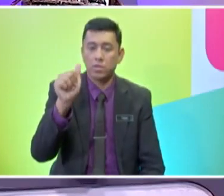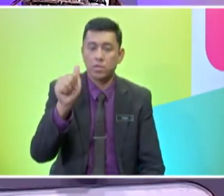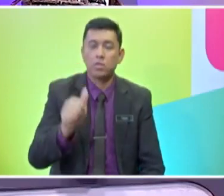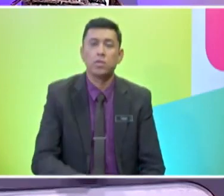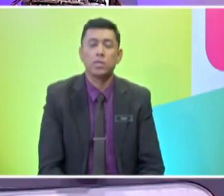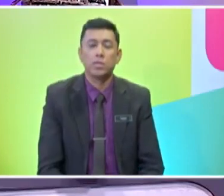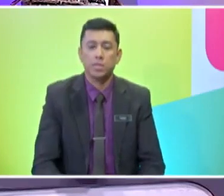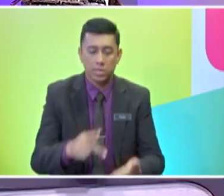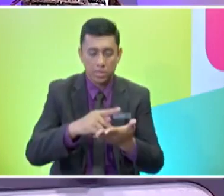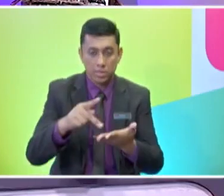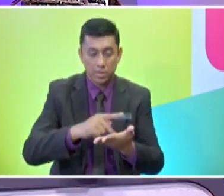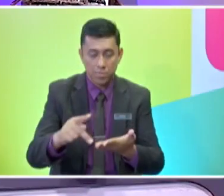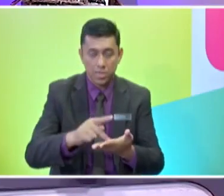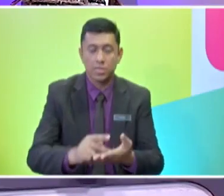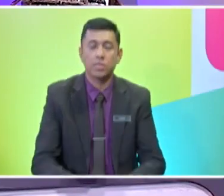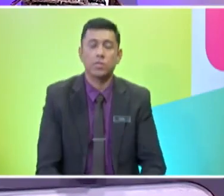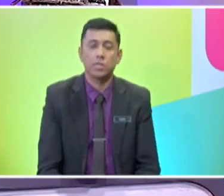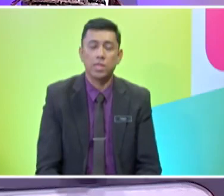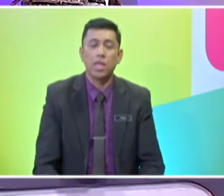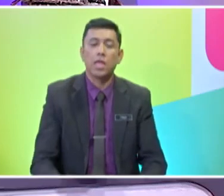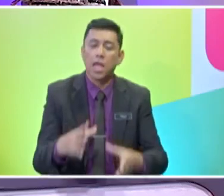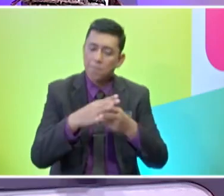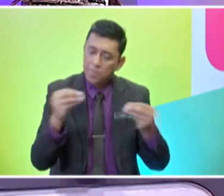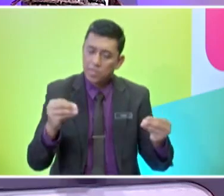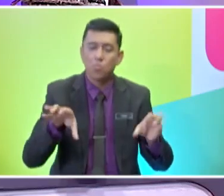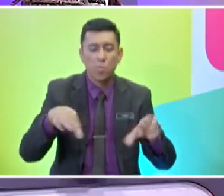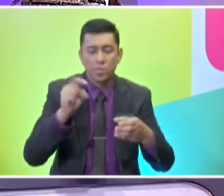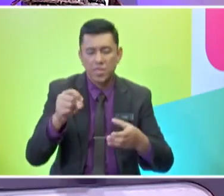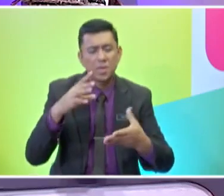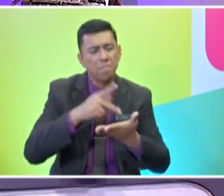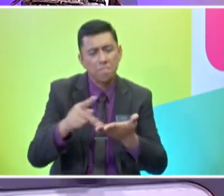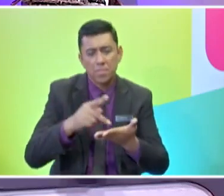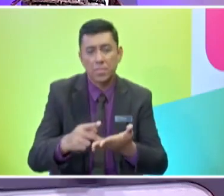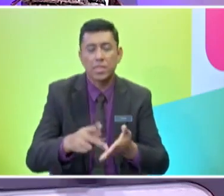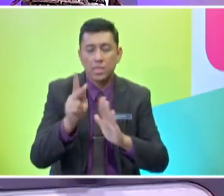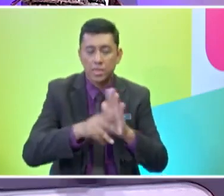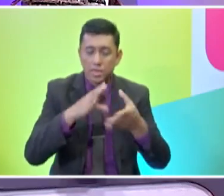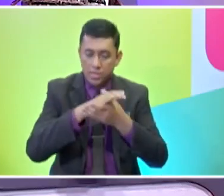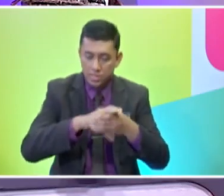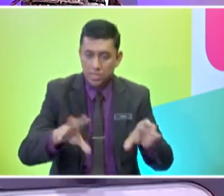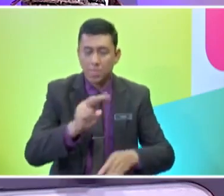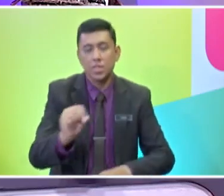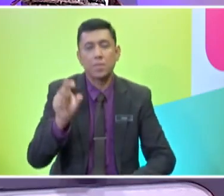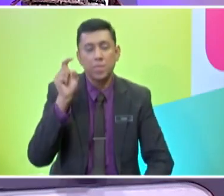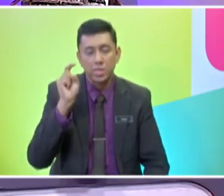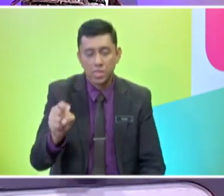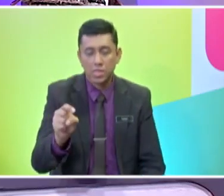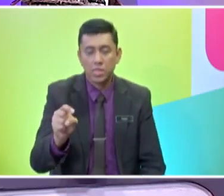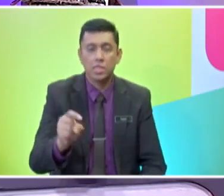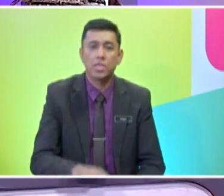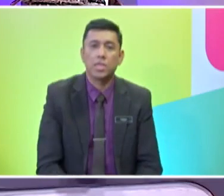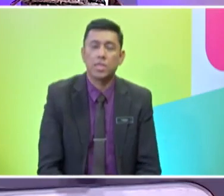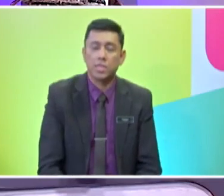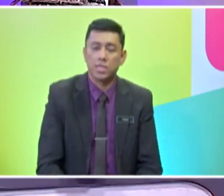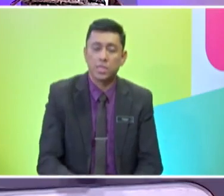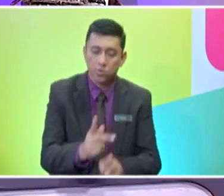kita kemas kembali setelah kita selesai menggunakannya yang paling penting inilah keselamatan ya ketika menggunakan jilbab menghasilkan kaca ini